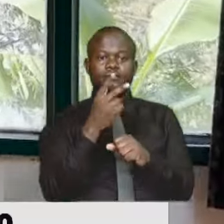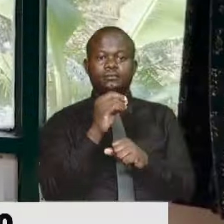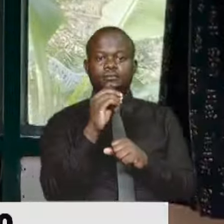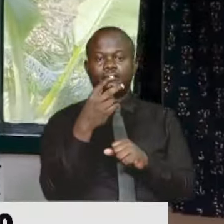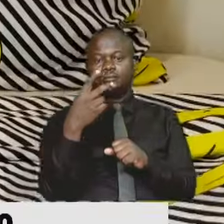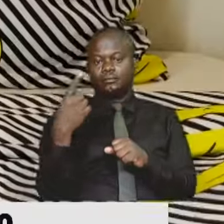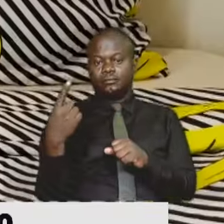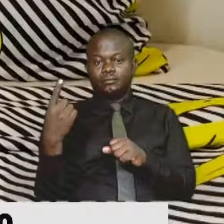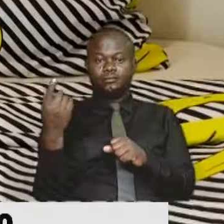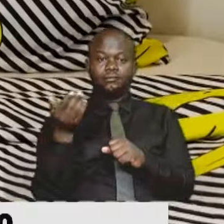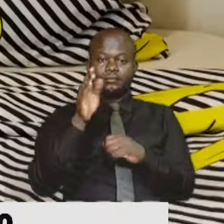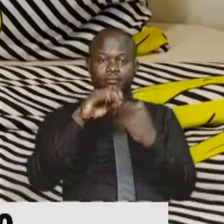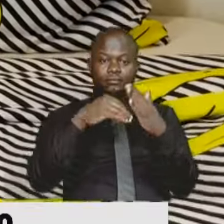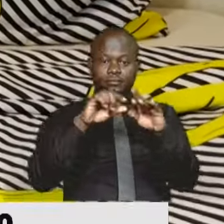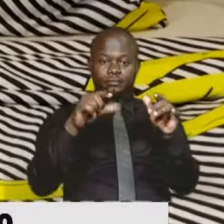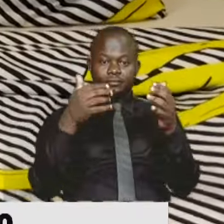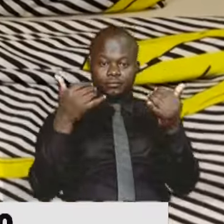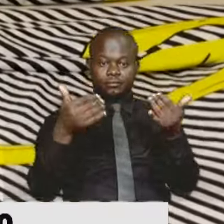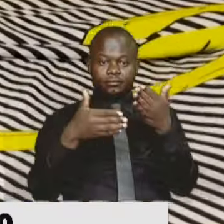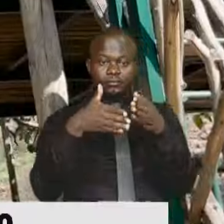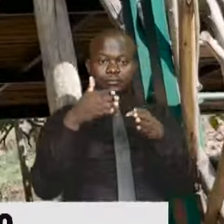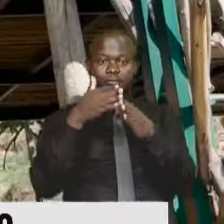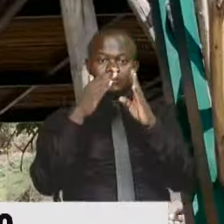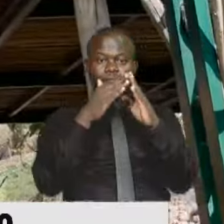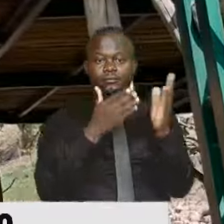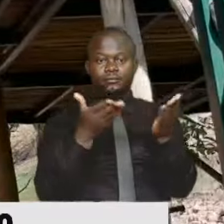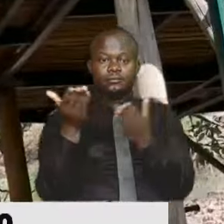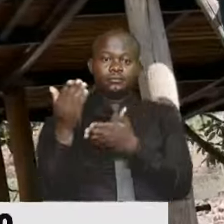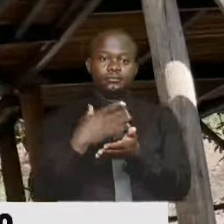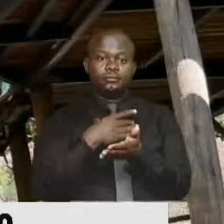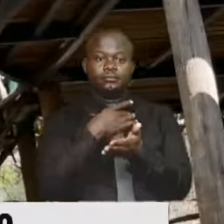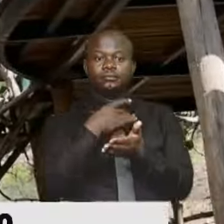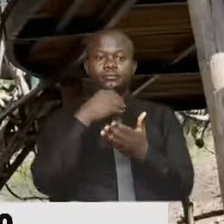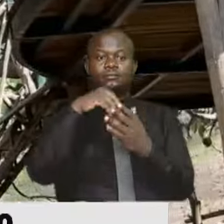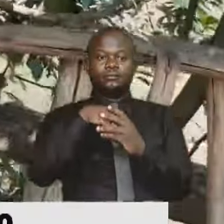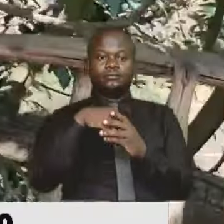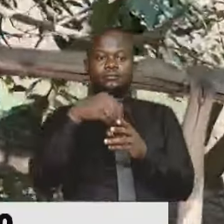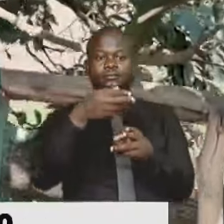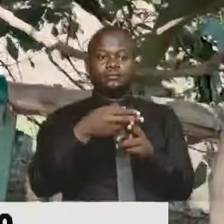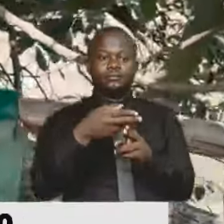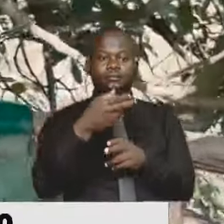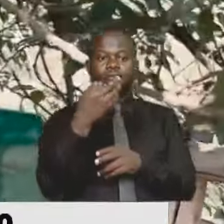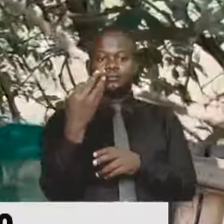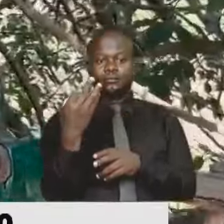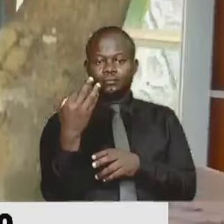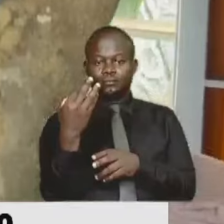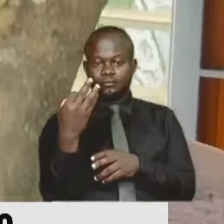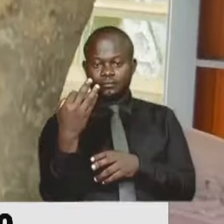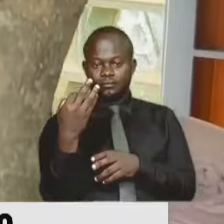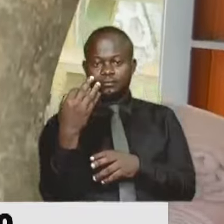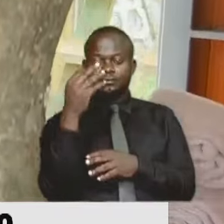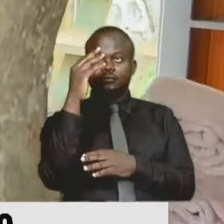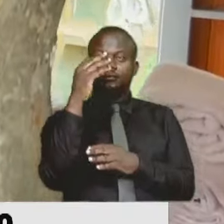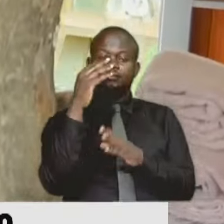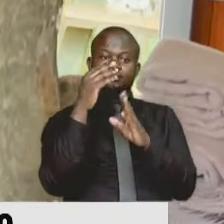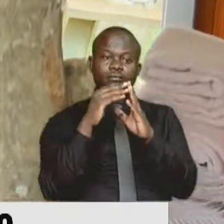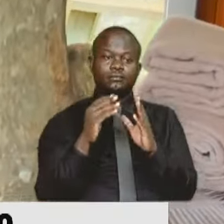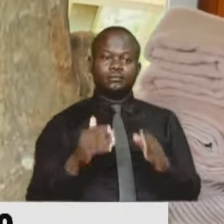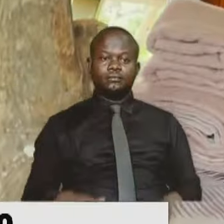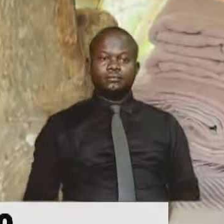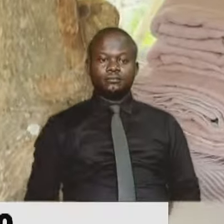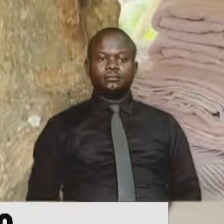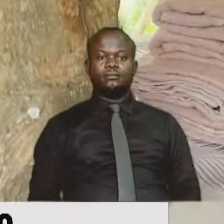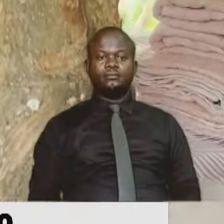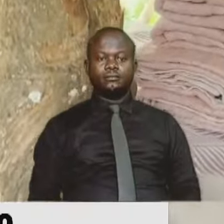agaruka haguru ubutaka. None ubu yahubatse inzu zicumbikira abahasura zirimo niyo yise Tree House yubatse mu giti cya avoka.